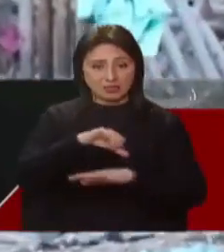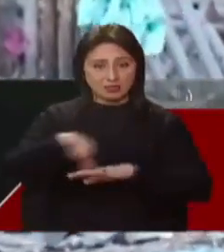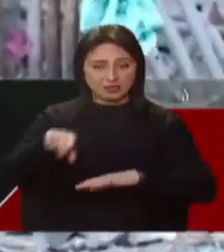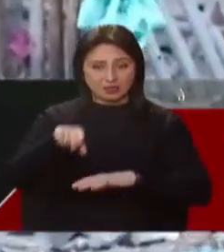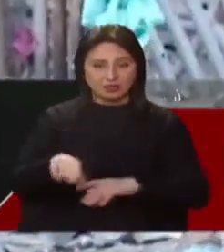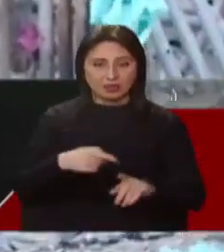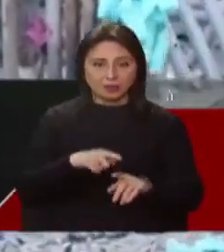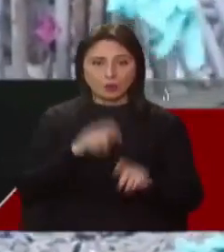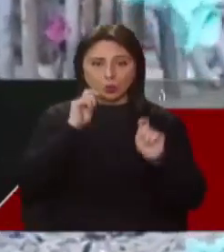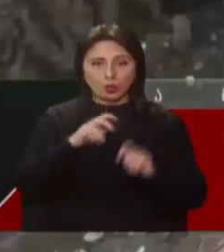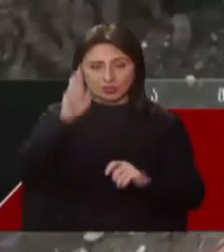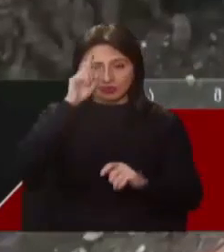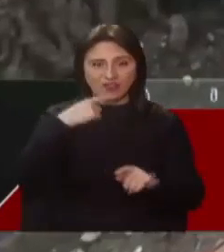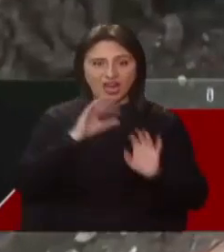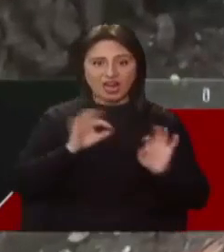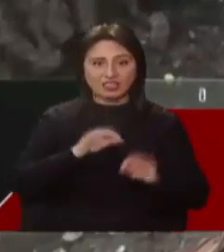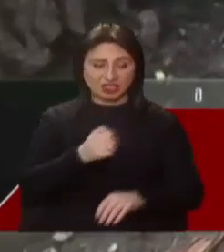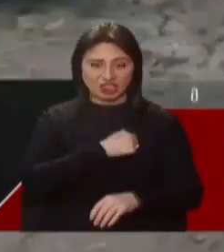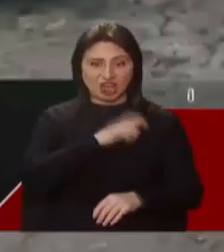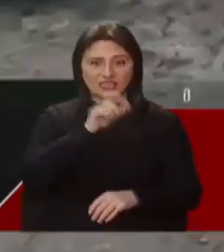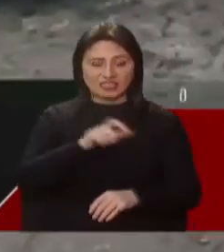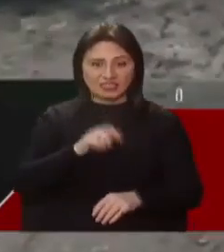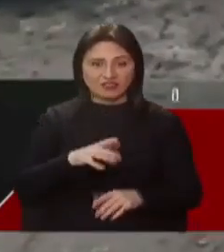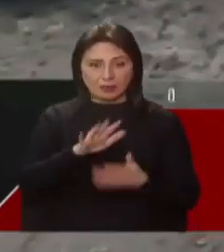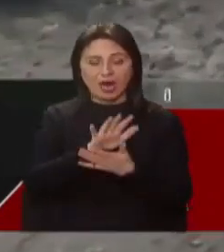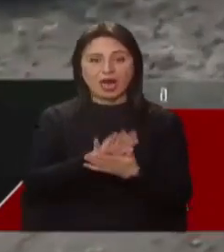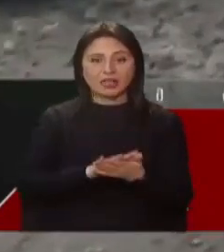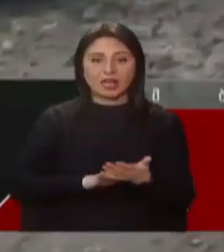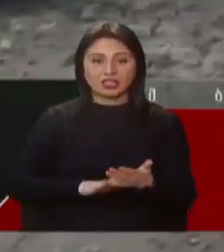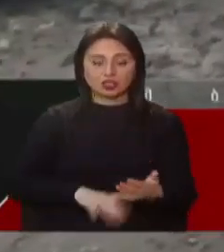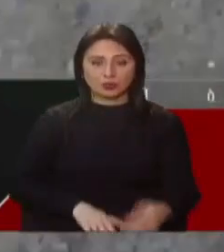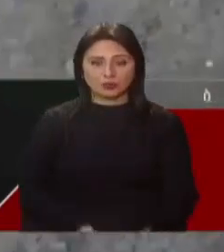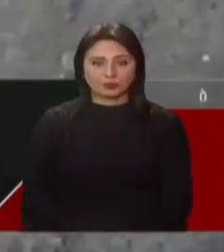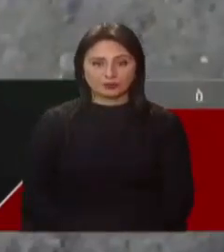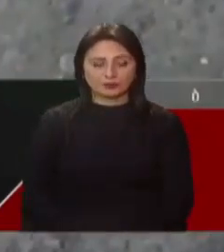bul vitarebas. Ucraina is taro bat schadeps rom jaris katse bi gana grzoben